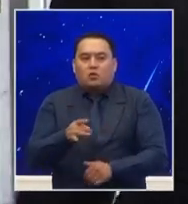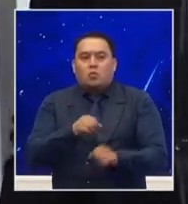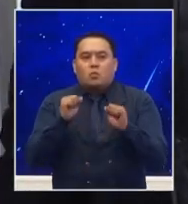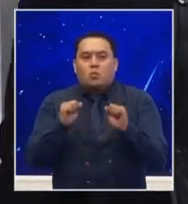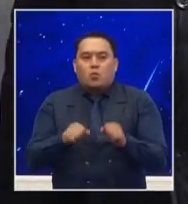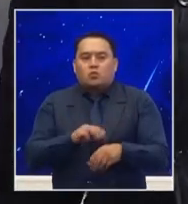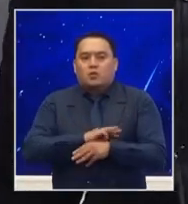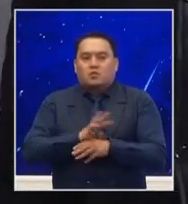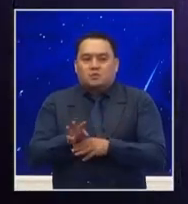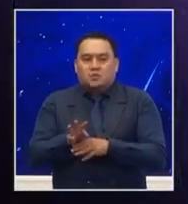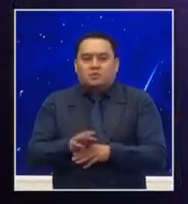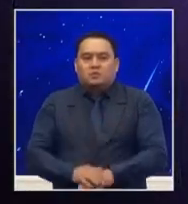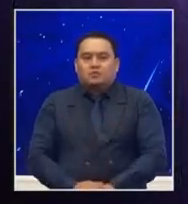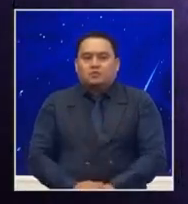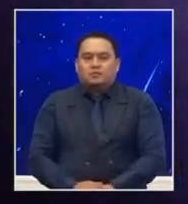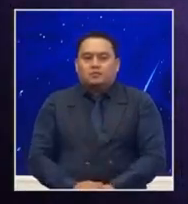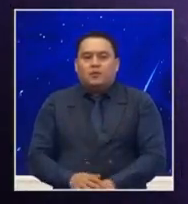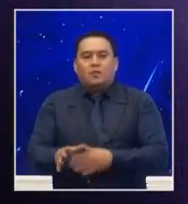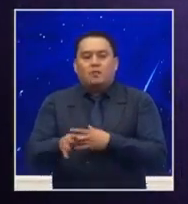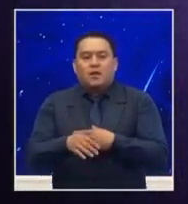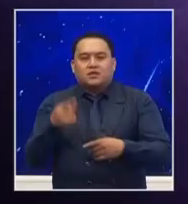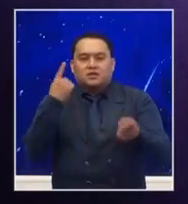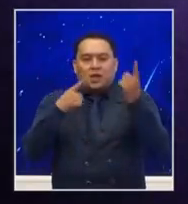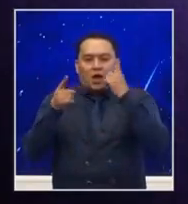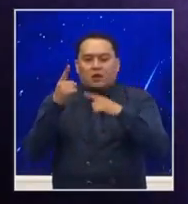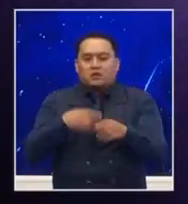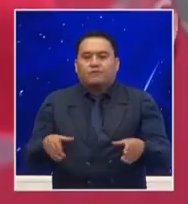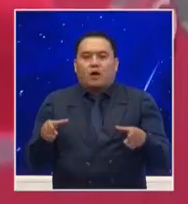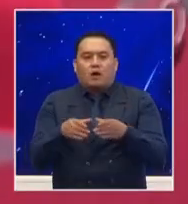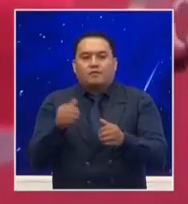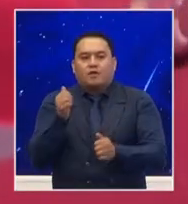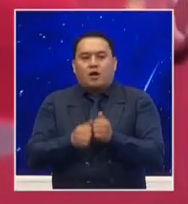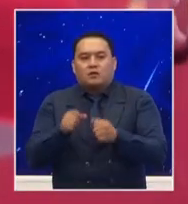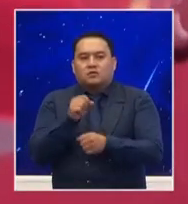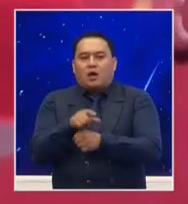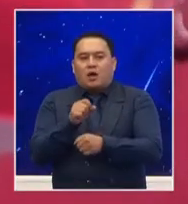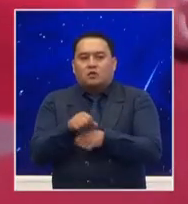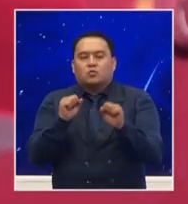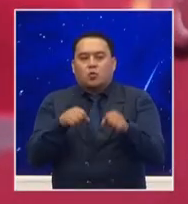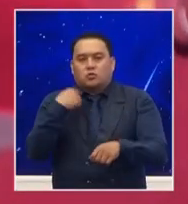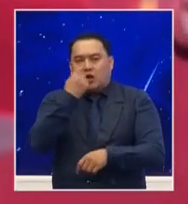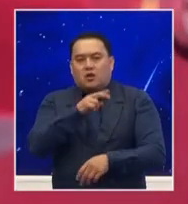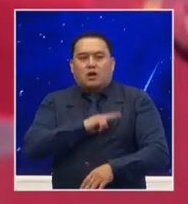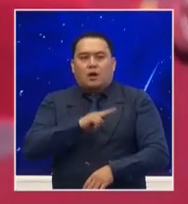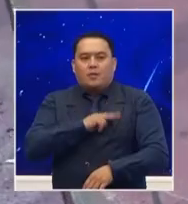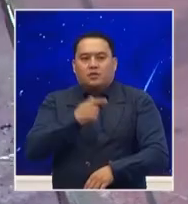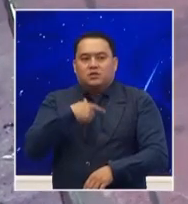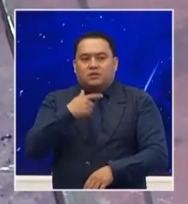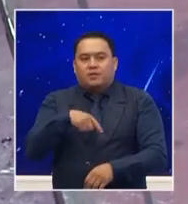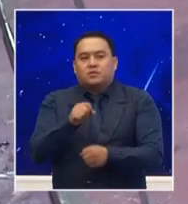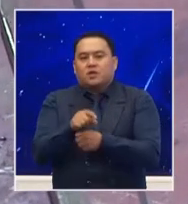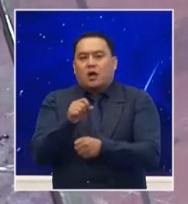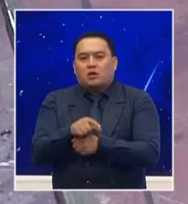могут обеспечить. Вместе с дизайнерами и менеджерами компании каждый заказчик сможет лично поработать над своим